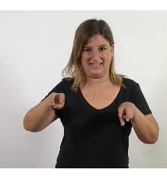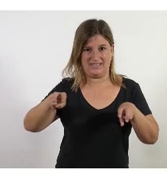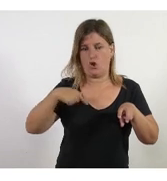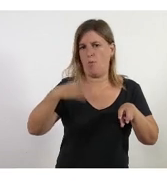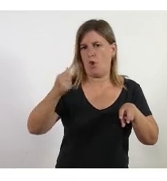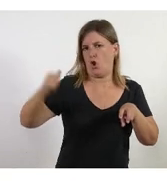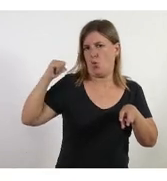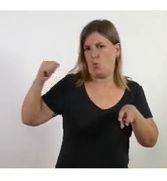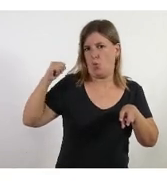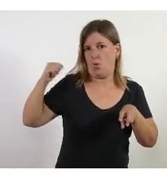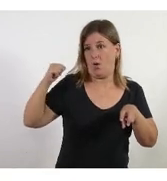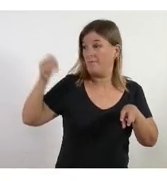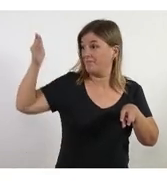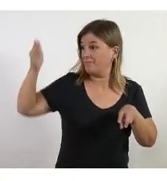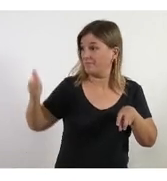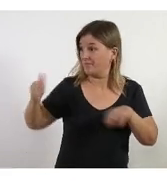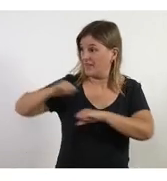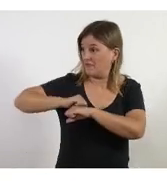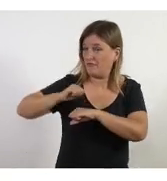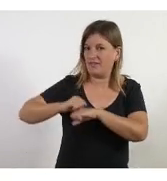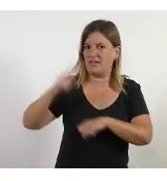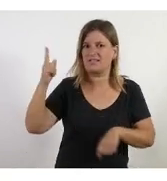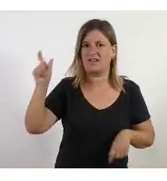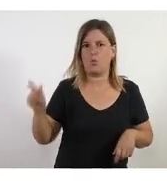al costat de la finestra hi havia una dona que